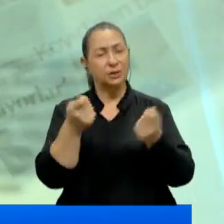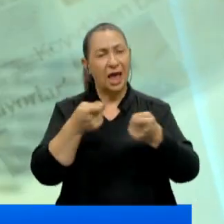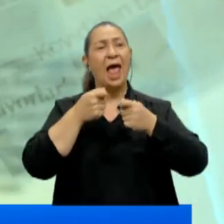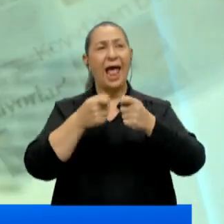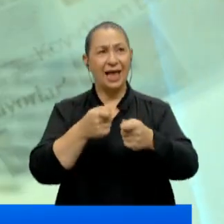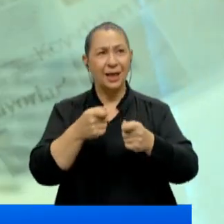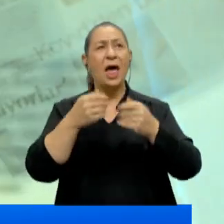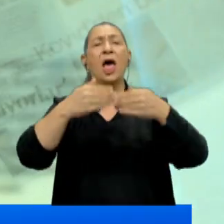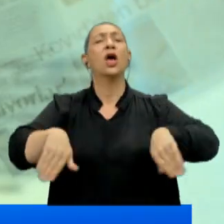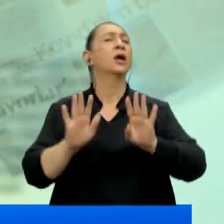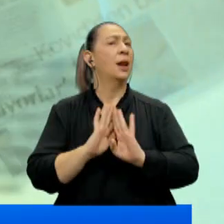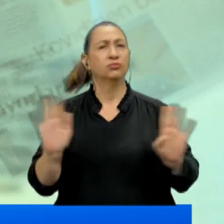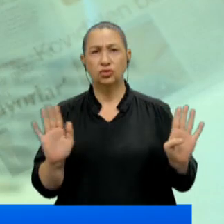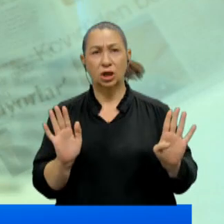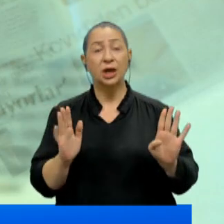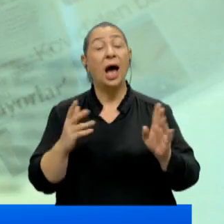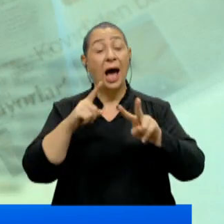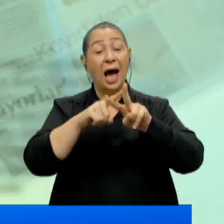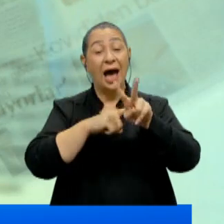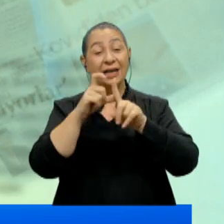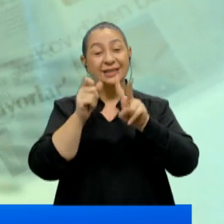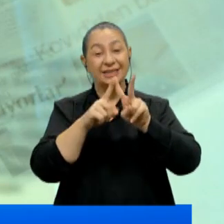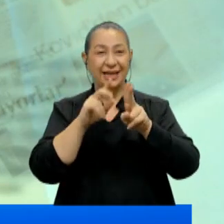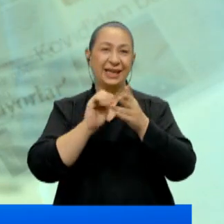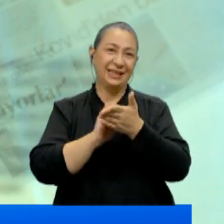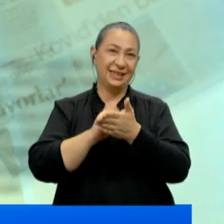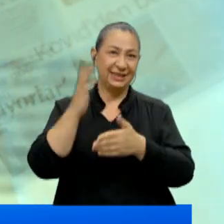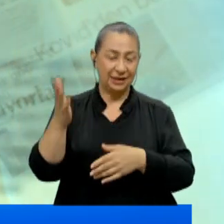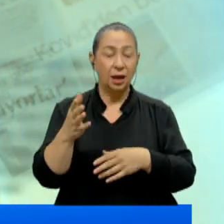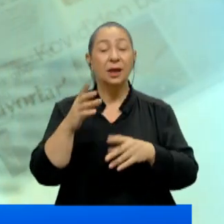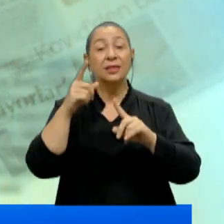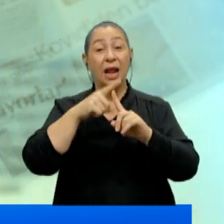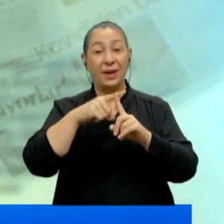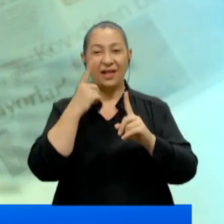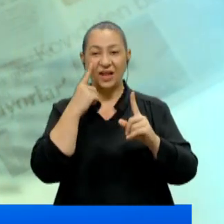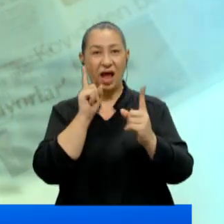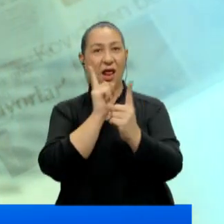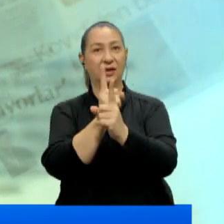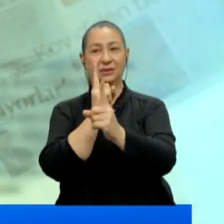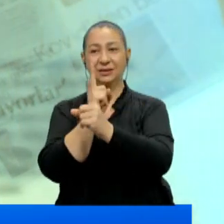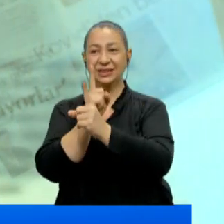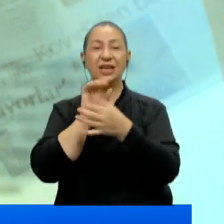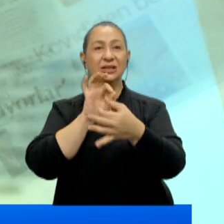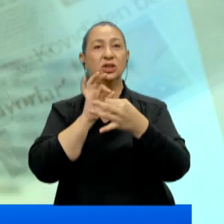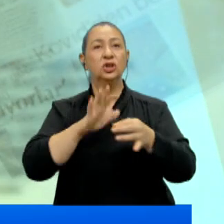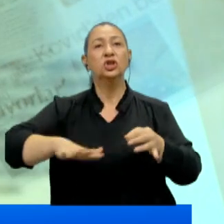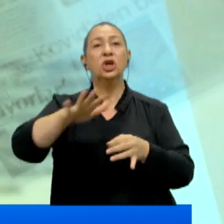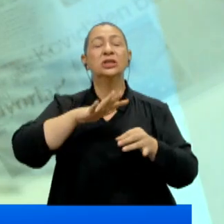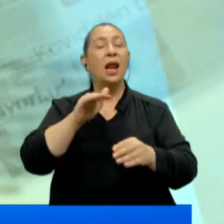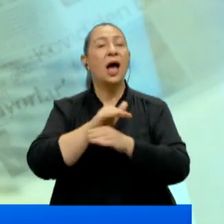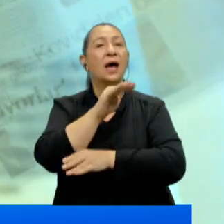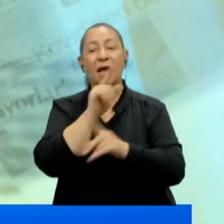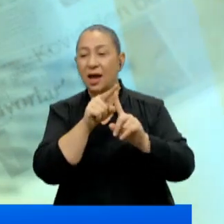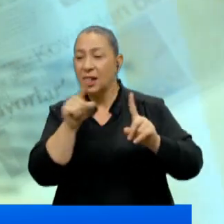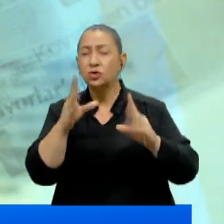ve eğitimi engellemeyeceğiz. Aydınlık Gazetesi'nde. Taliban'ın devletler arası ilişkilerden sosyal hayata kadar